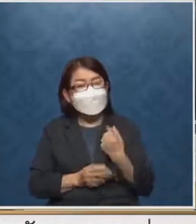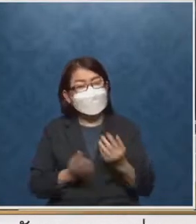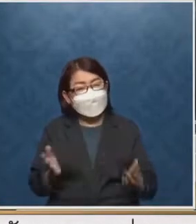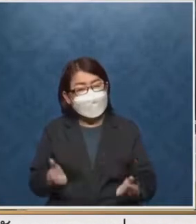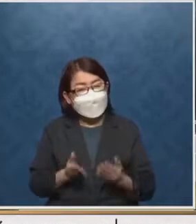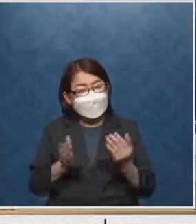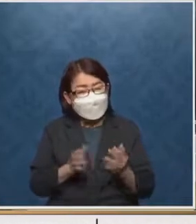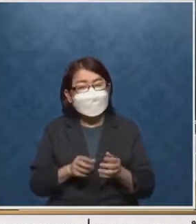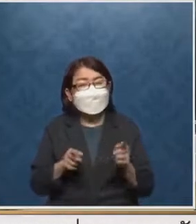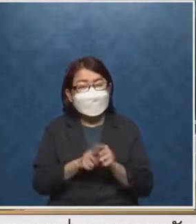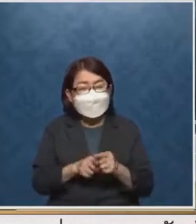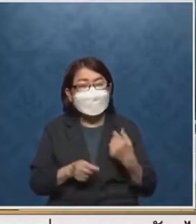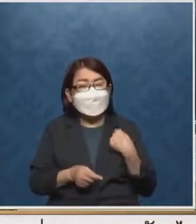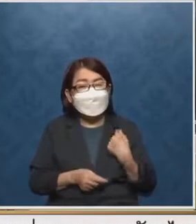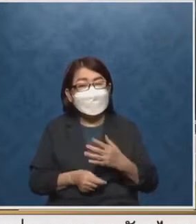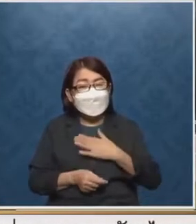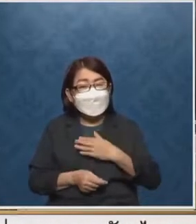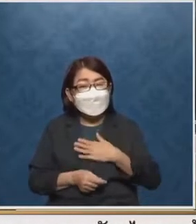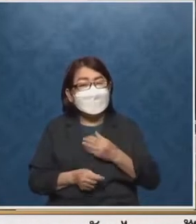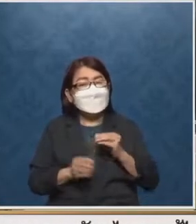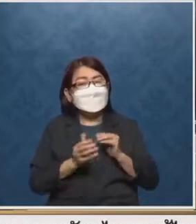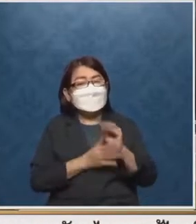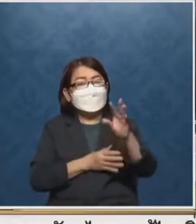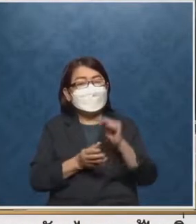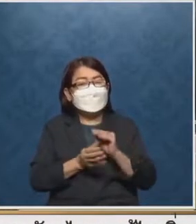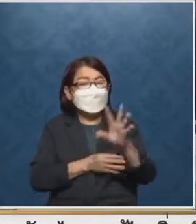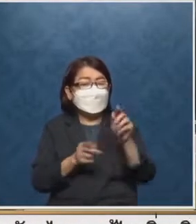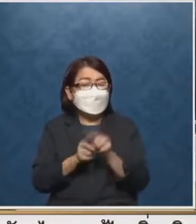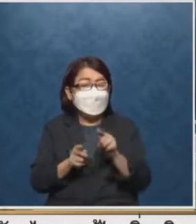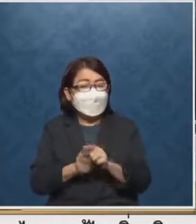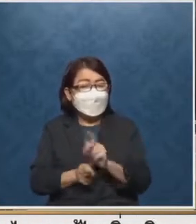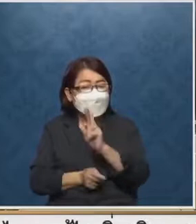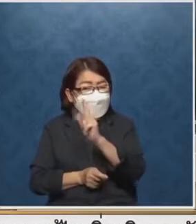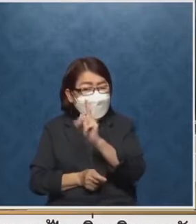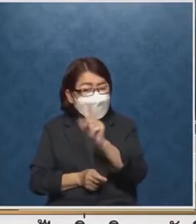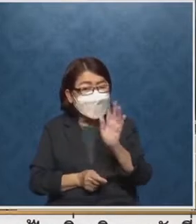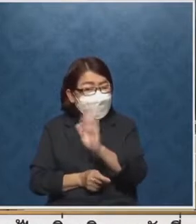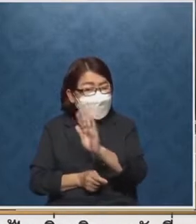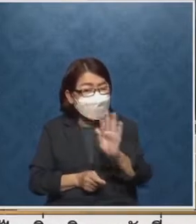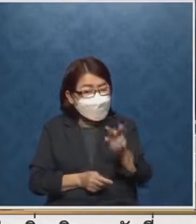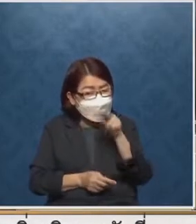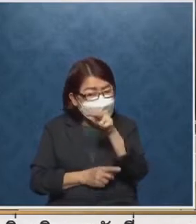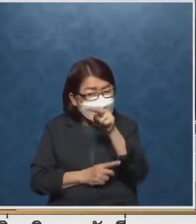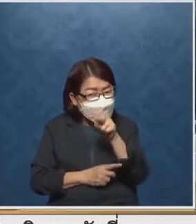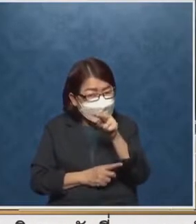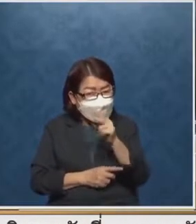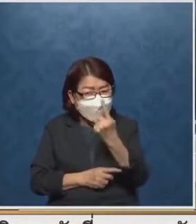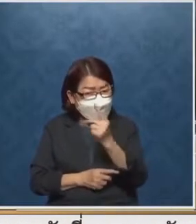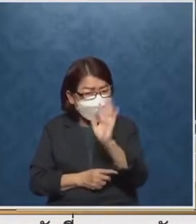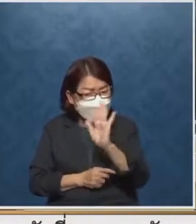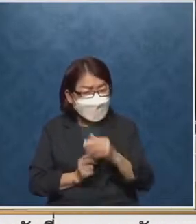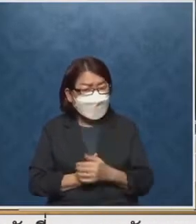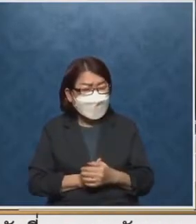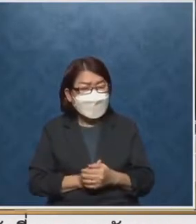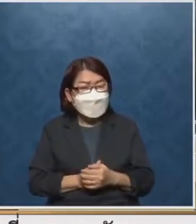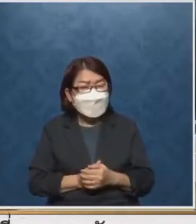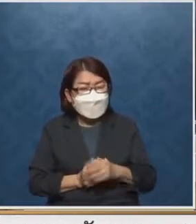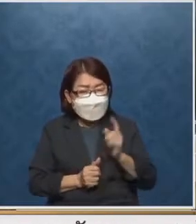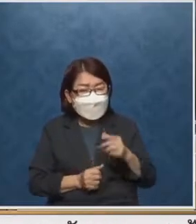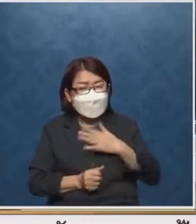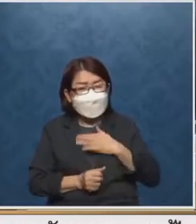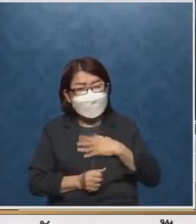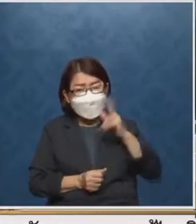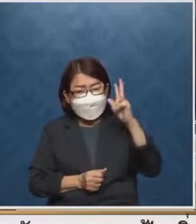เขาไปส่งของตัวเองเข้าไปด้วยส่งข่าวที่มันถูกต้องเข้าไปด้วยตราบใดที่ท่านไม่มีสมาชิก